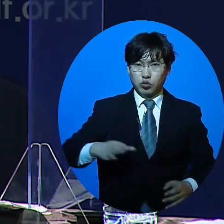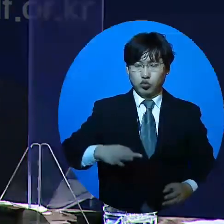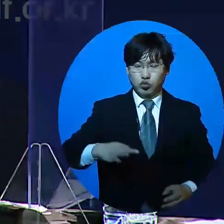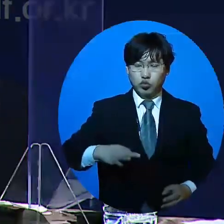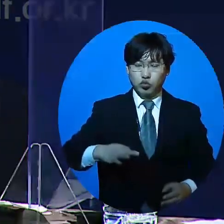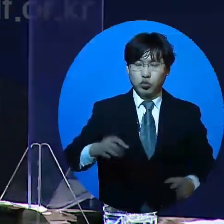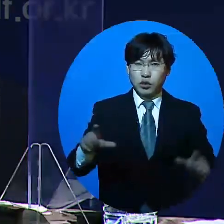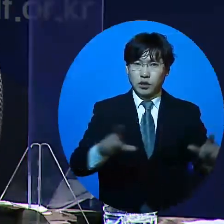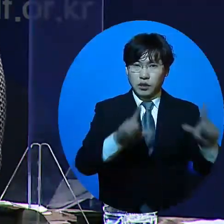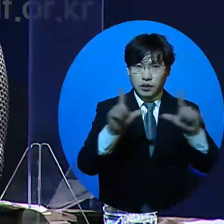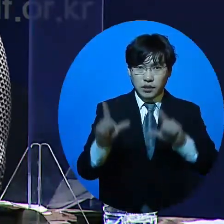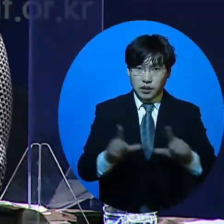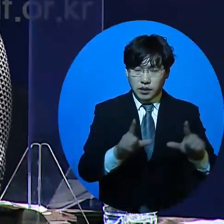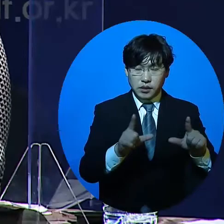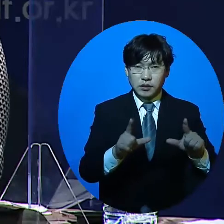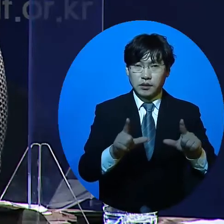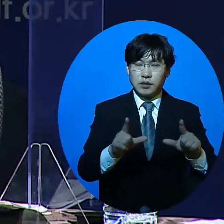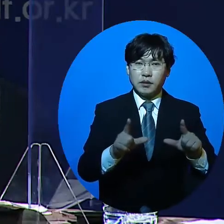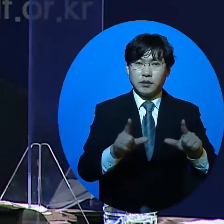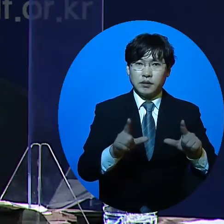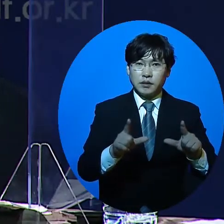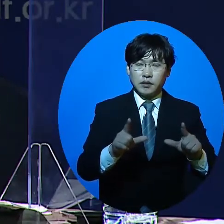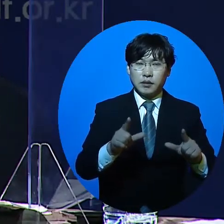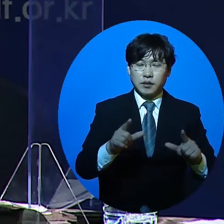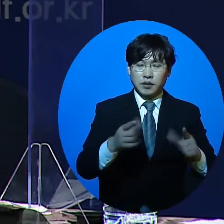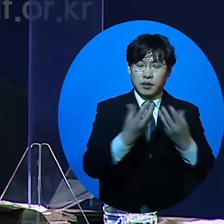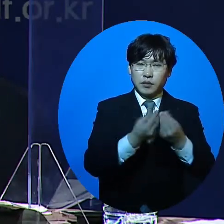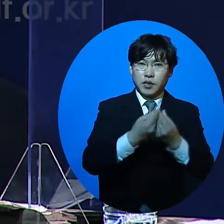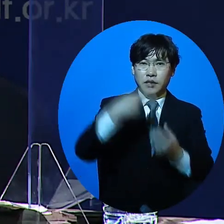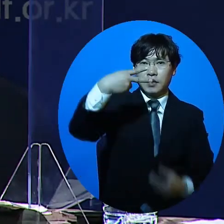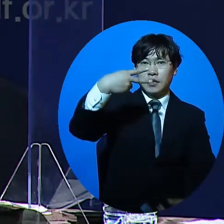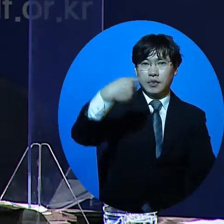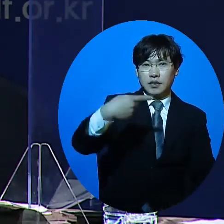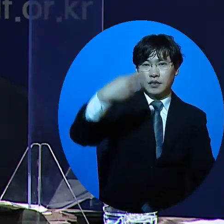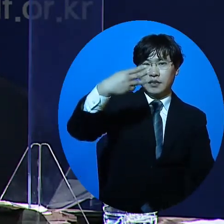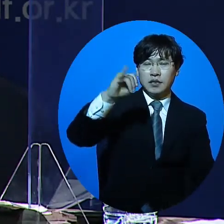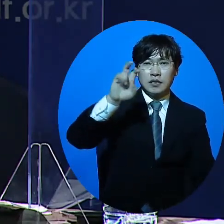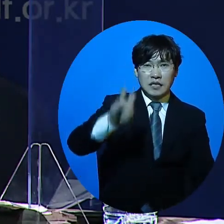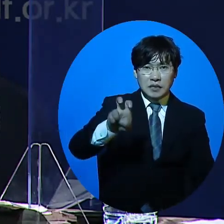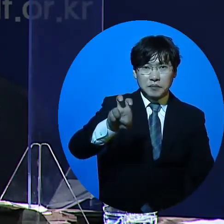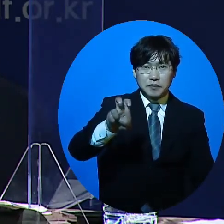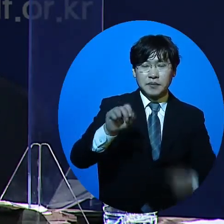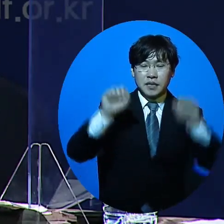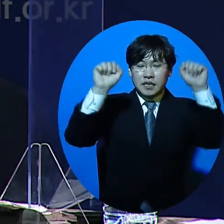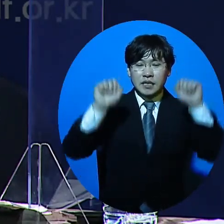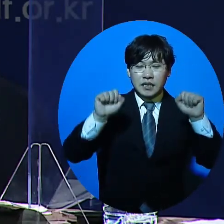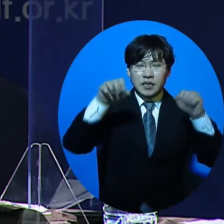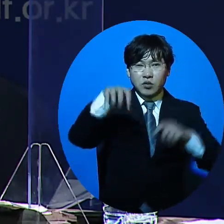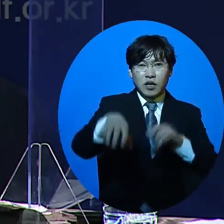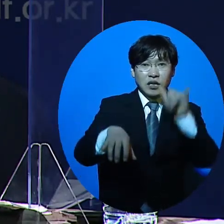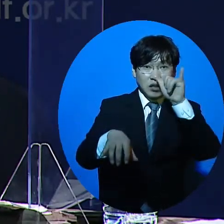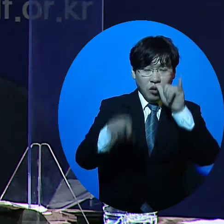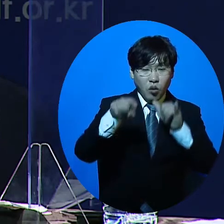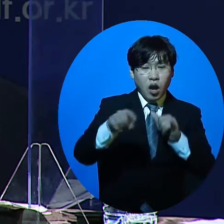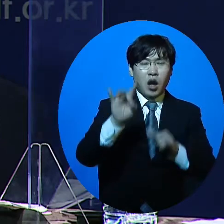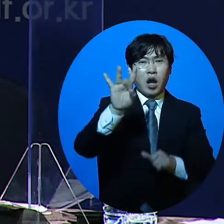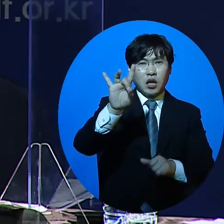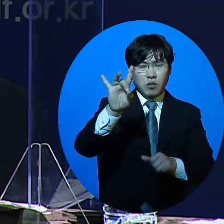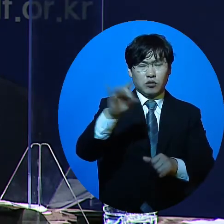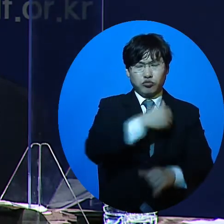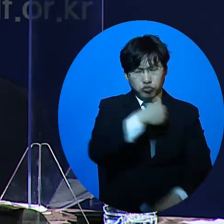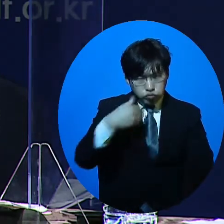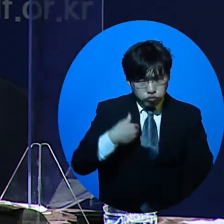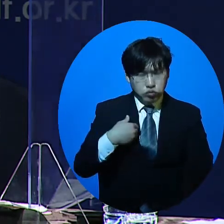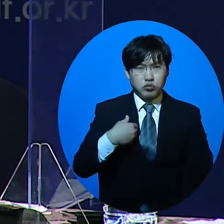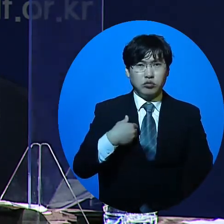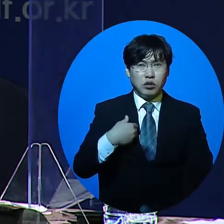원주시의 원주 드림체육관 하나면 되지 않냐 라고 말씀을 하신다면 그 다음 말씀은 사실 드릴 수